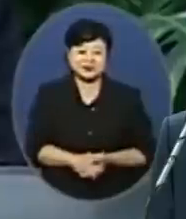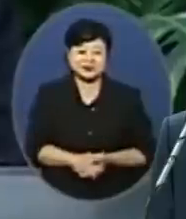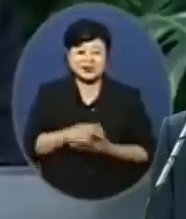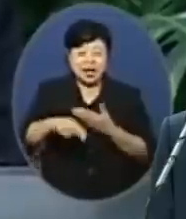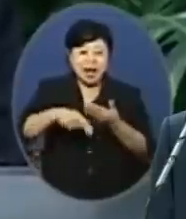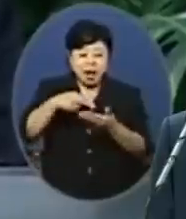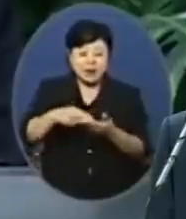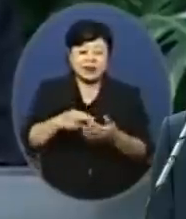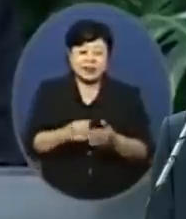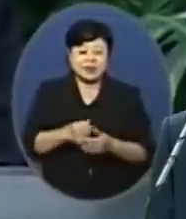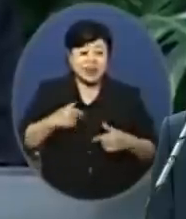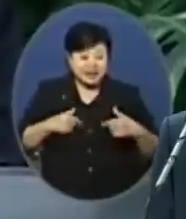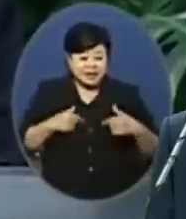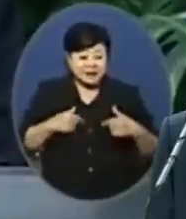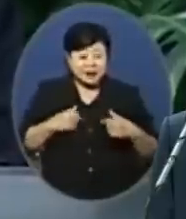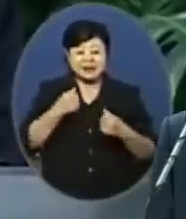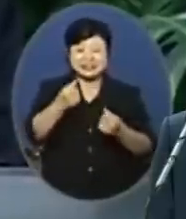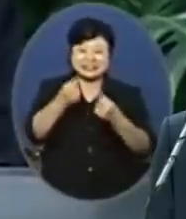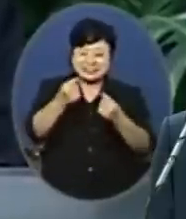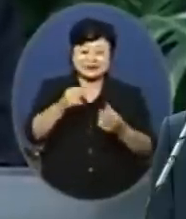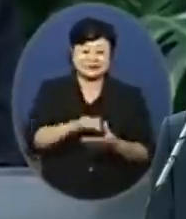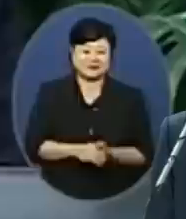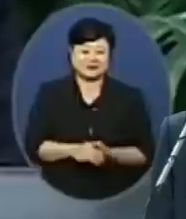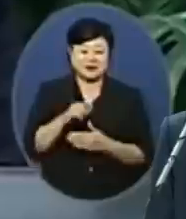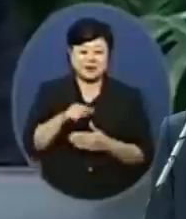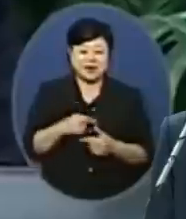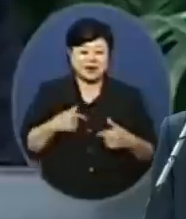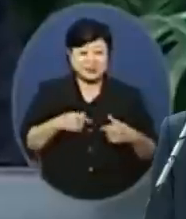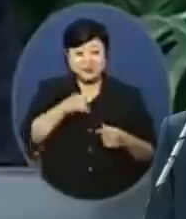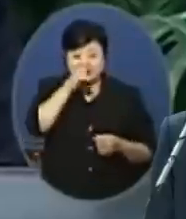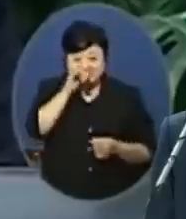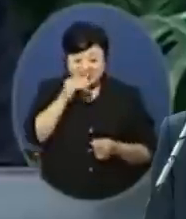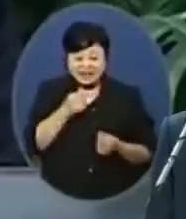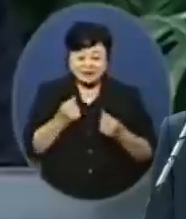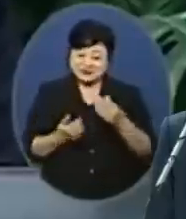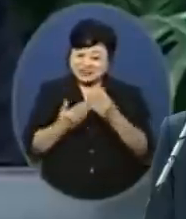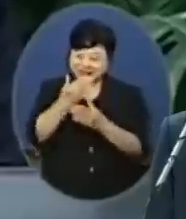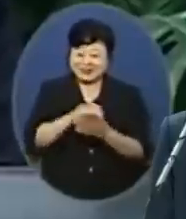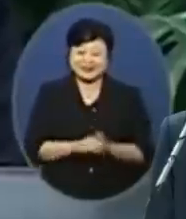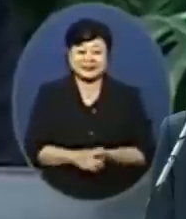야훼로 인하여 기뻐하는 것이 너의 힘이라고 말합니다. 마음에 기쁨이 있어야 힘이 생겨요.